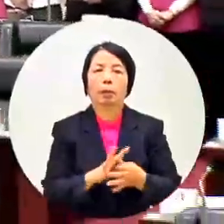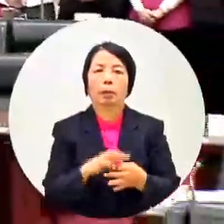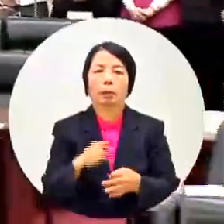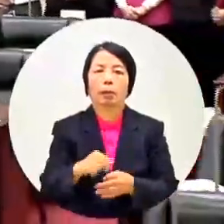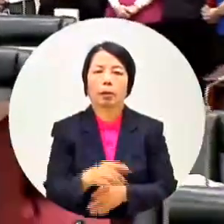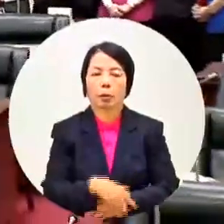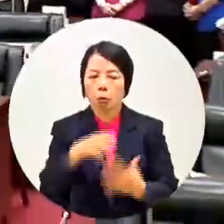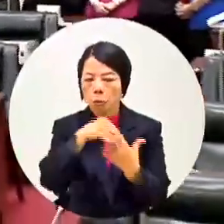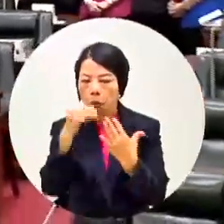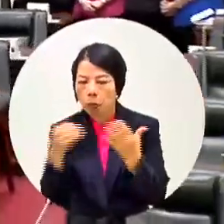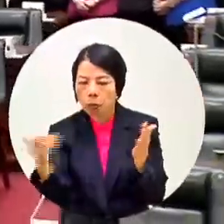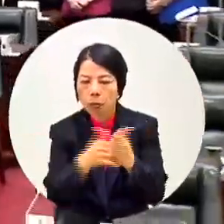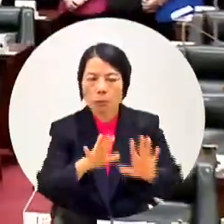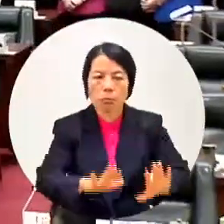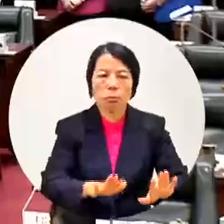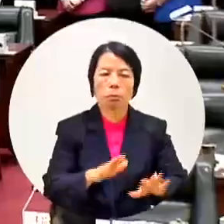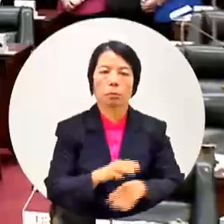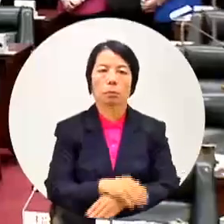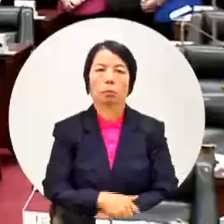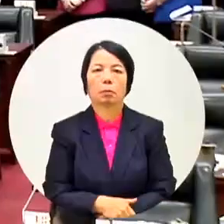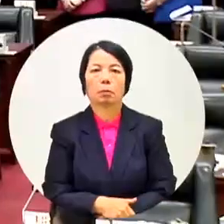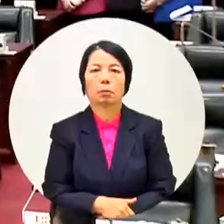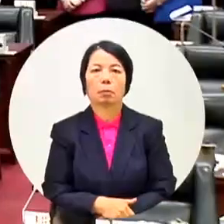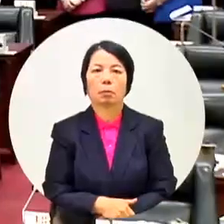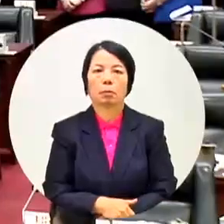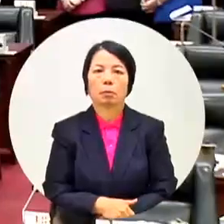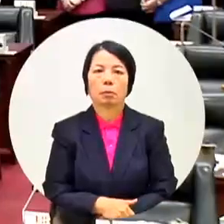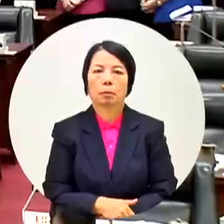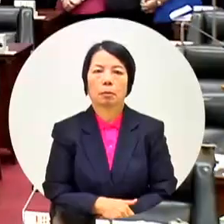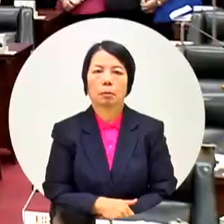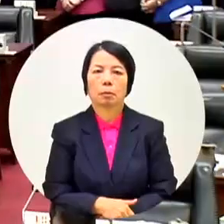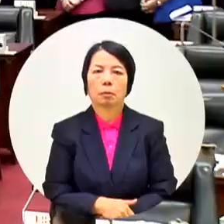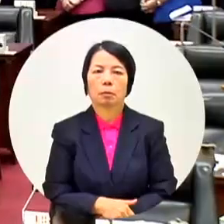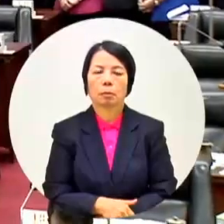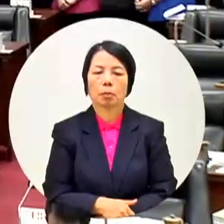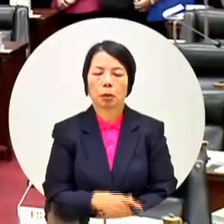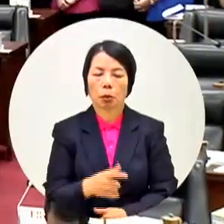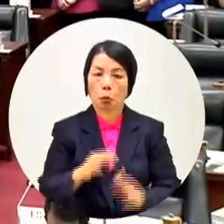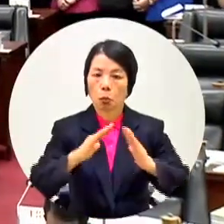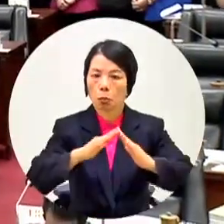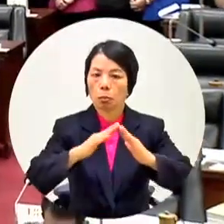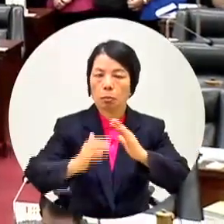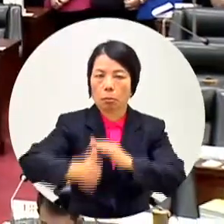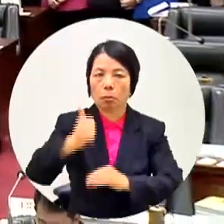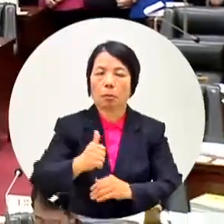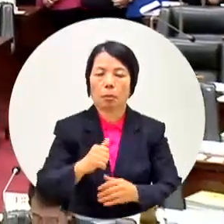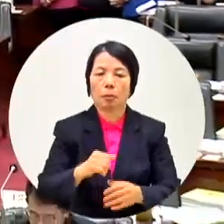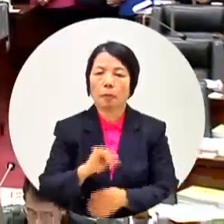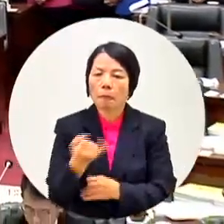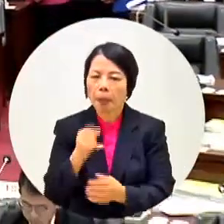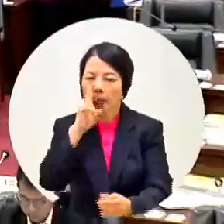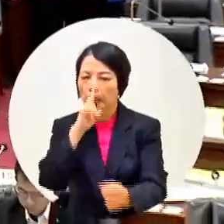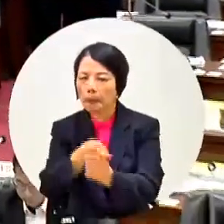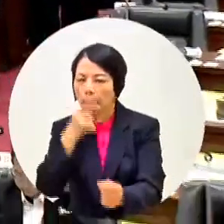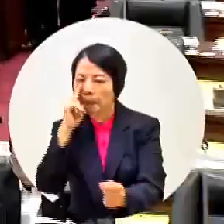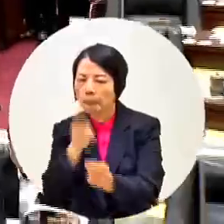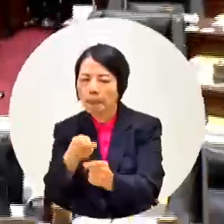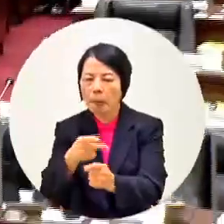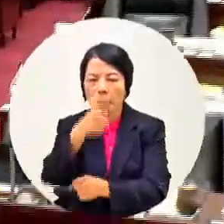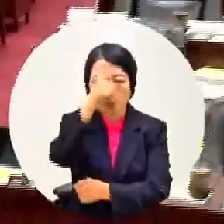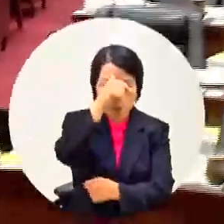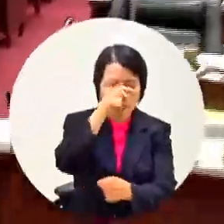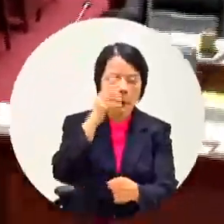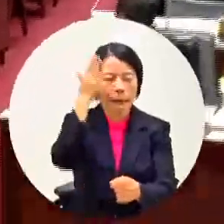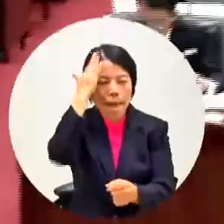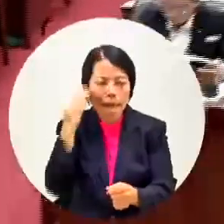在，我们的市长被抹黑、抹黄、抹红，扣帽子、穿